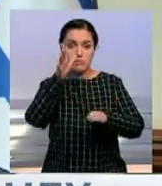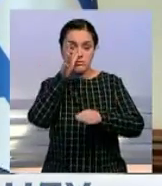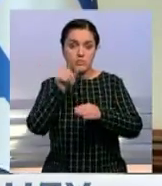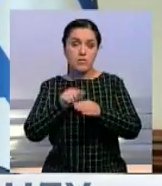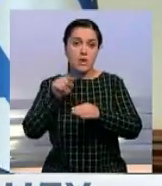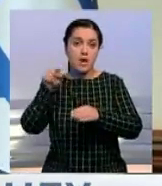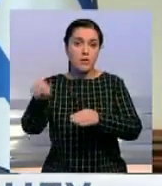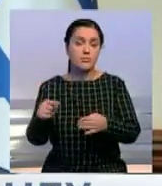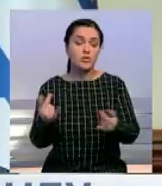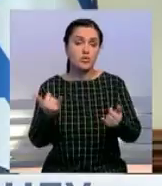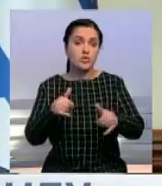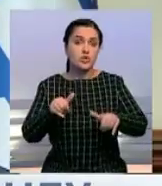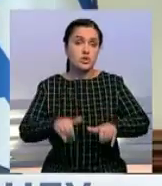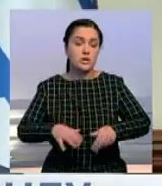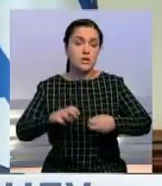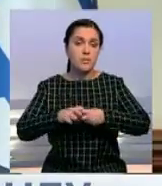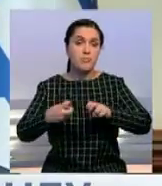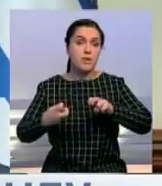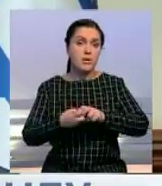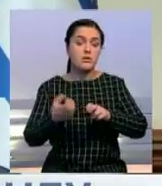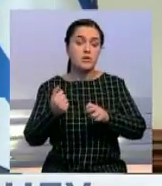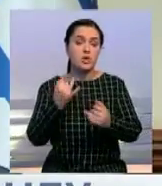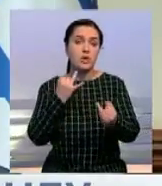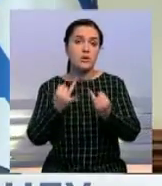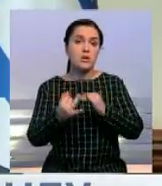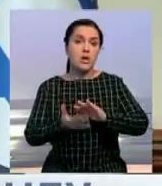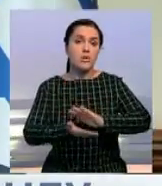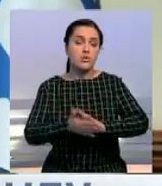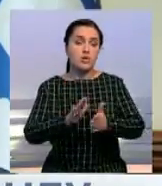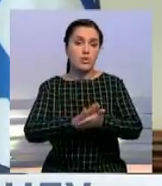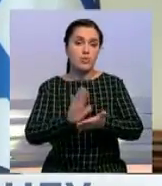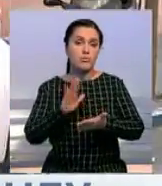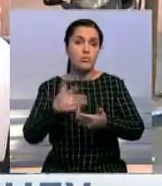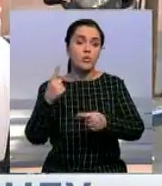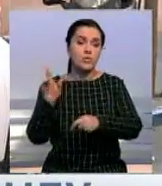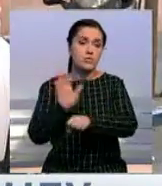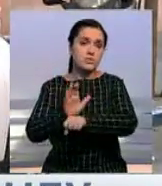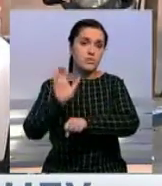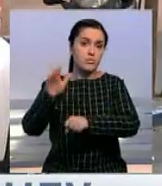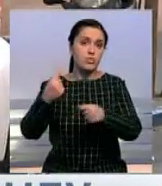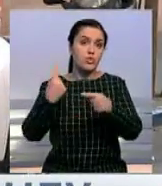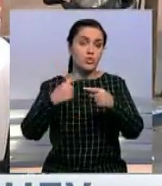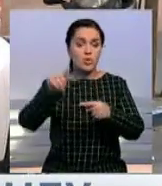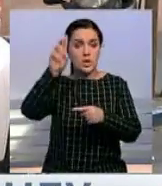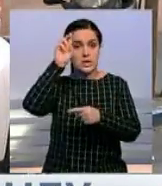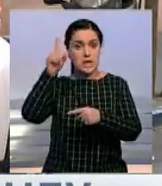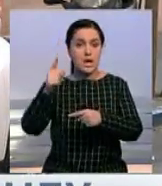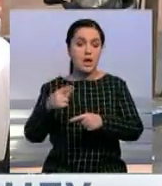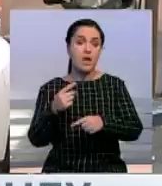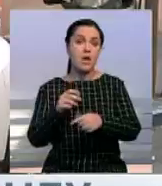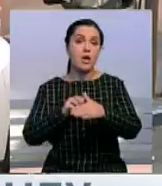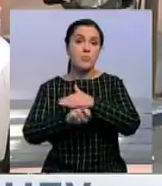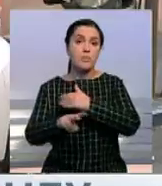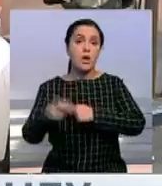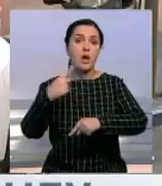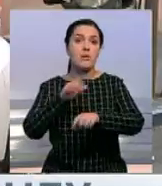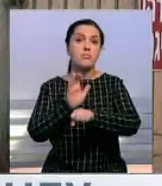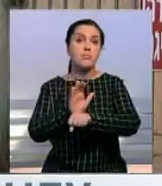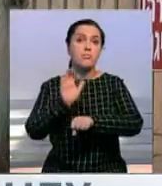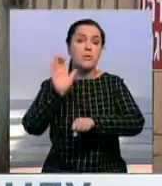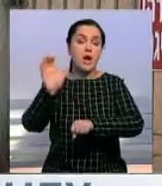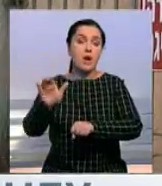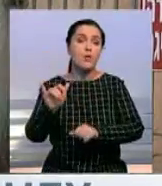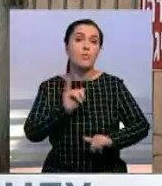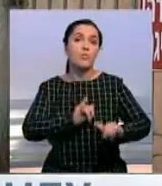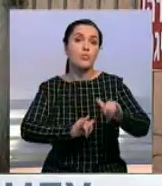уже здесь, поиск работы. И, конечно, ведем переговоры по их высылке в другую страну. Депортировать беженцев на родину нельзя, нет общих границ.